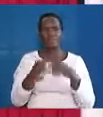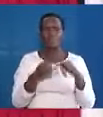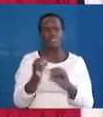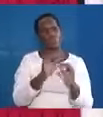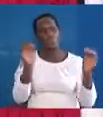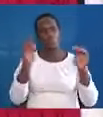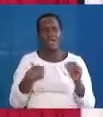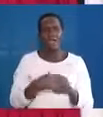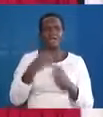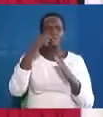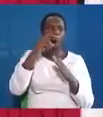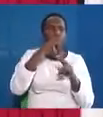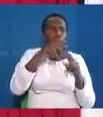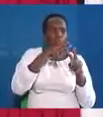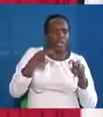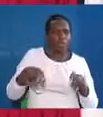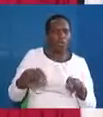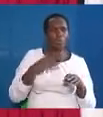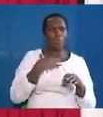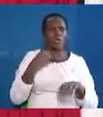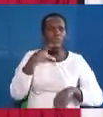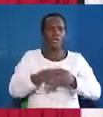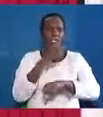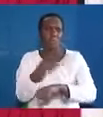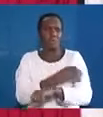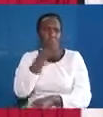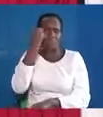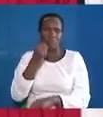Hatutafuti uongozi ndio wa Kenya wapigane, tuatafuta uongozi